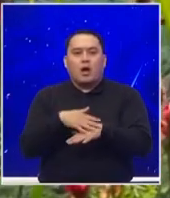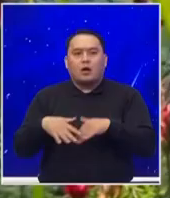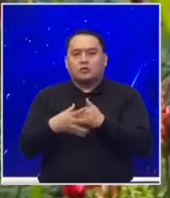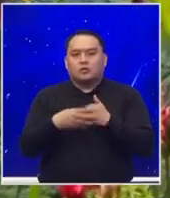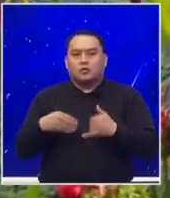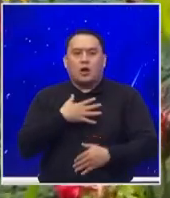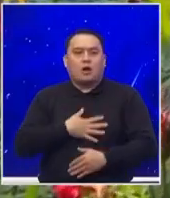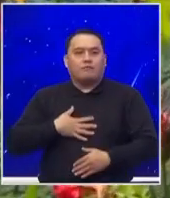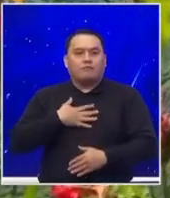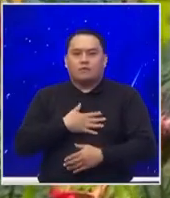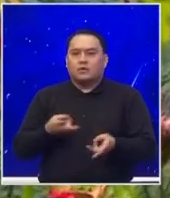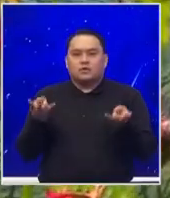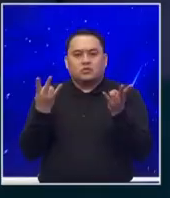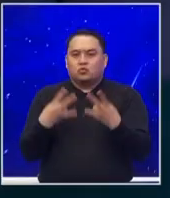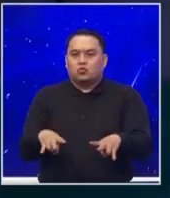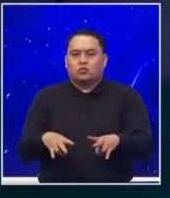тағдырына алаңдамауға шақырды.